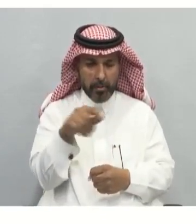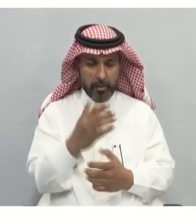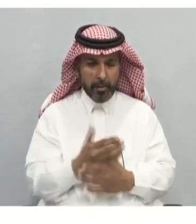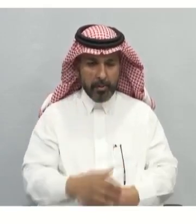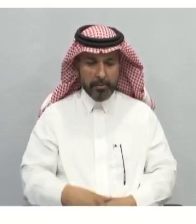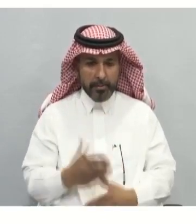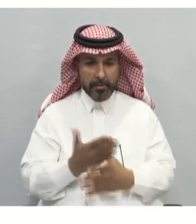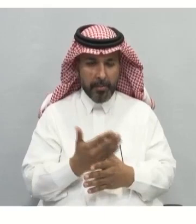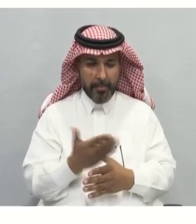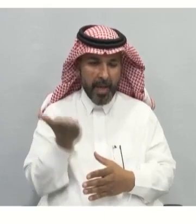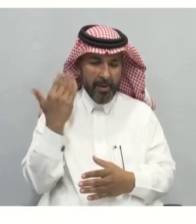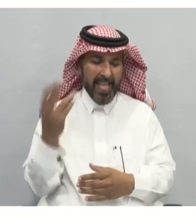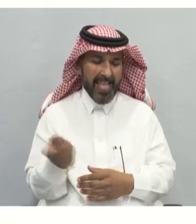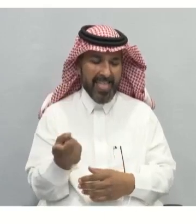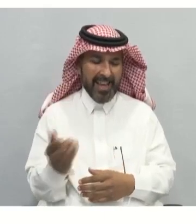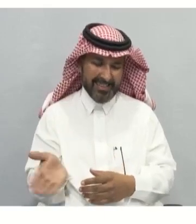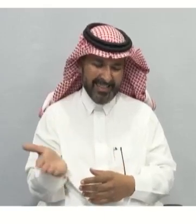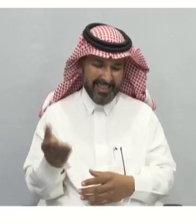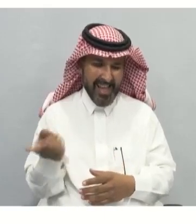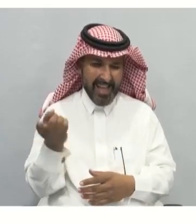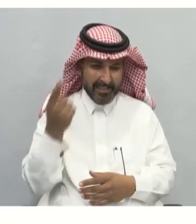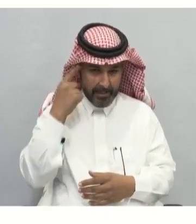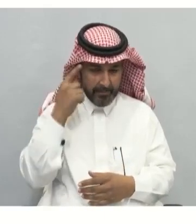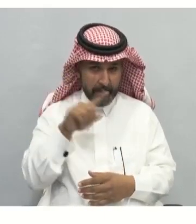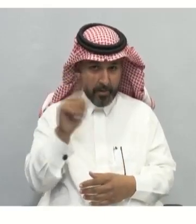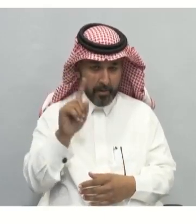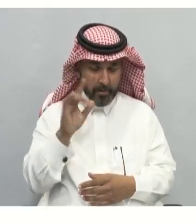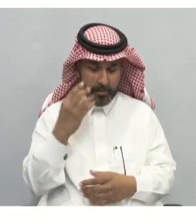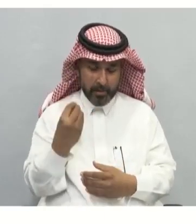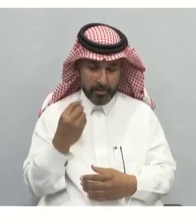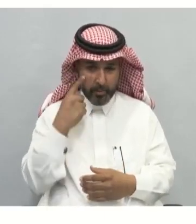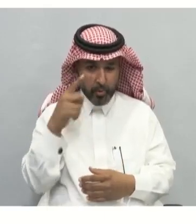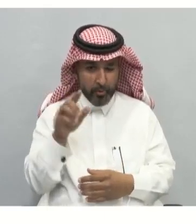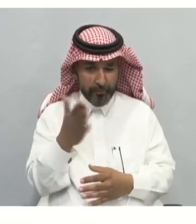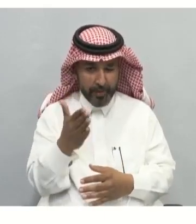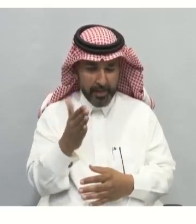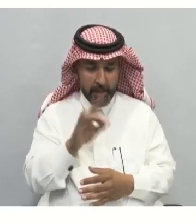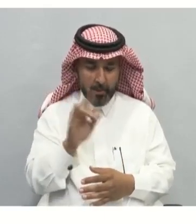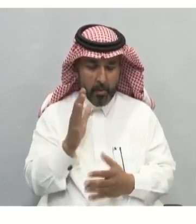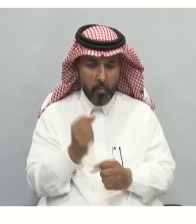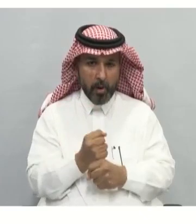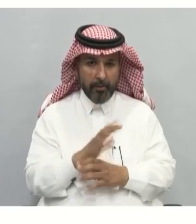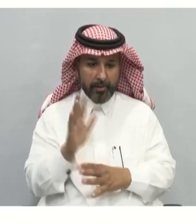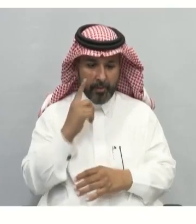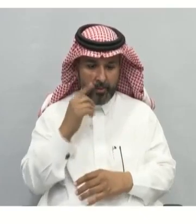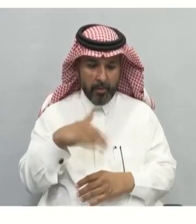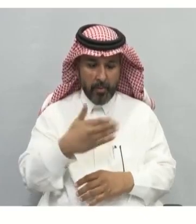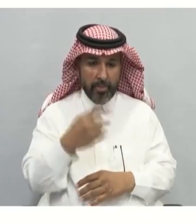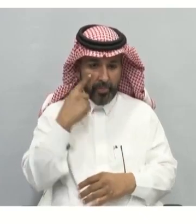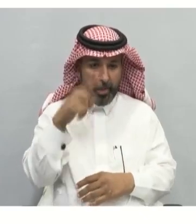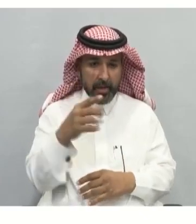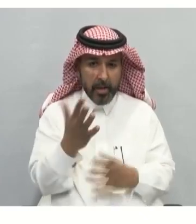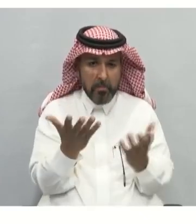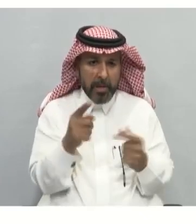ثانيا ان المشتبه ان المشتبه قد يكون محرما في نفسه وهو لا يعلم فيقع في